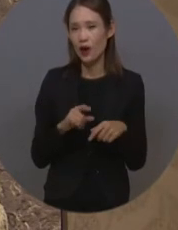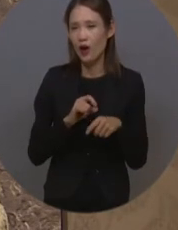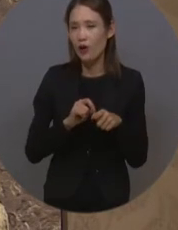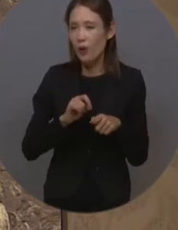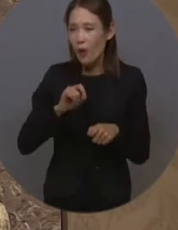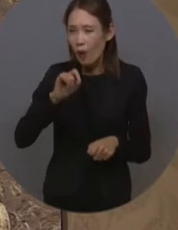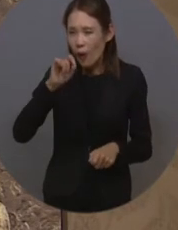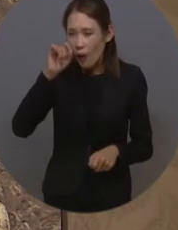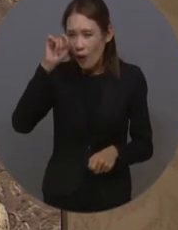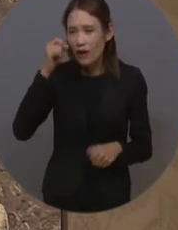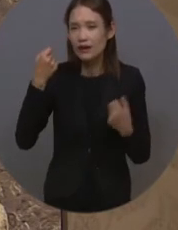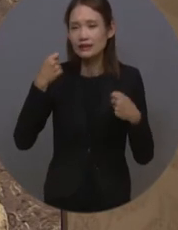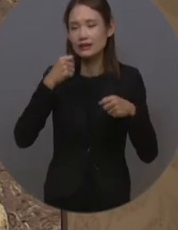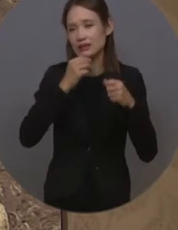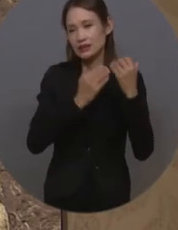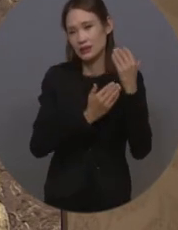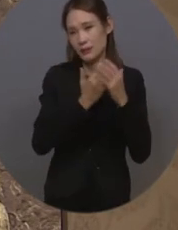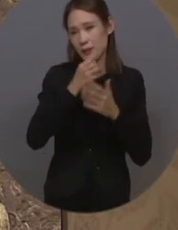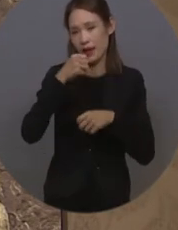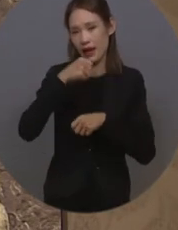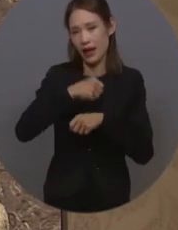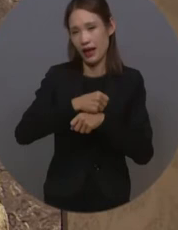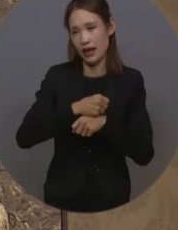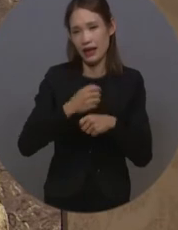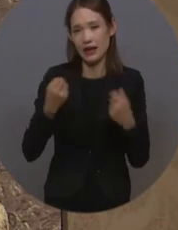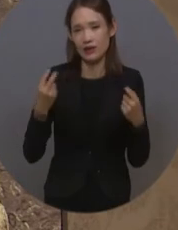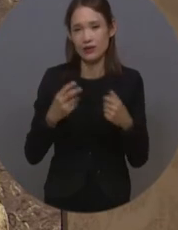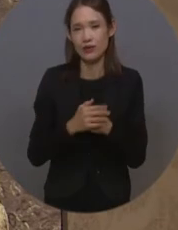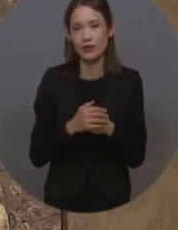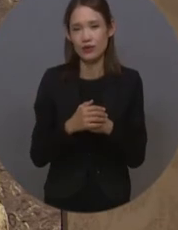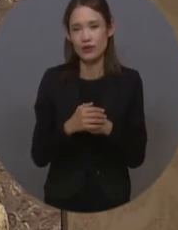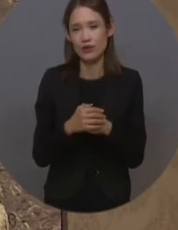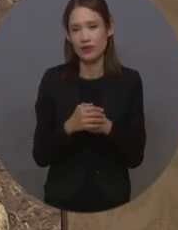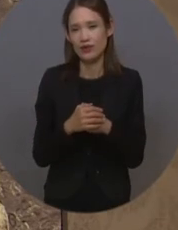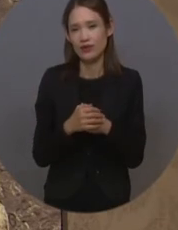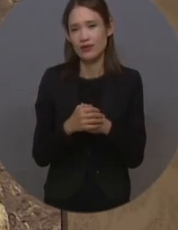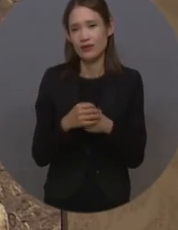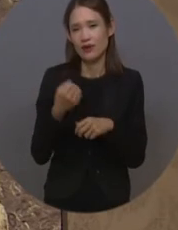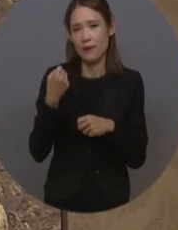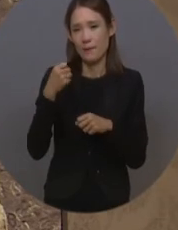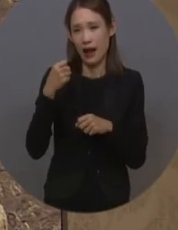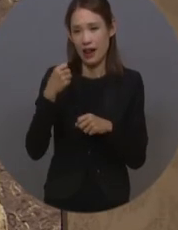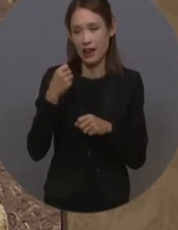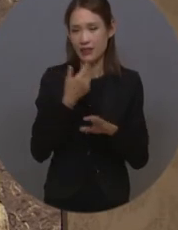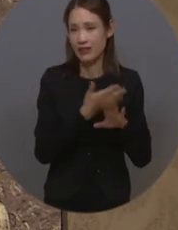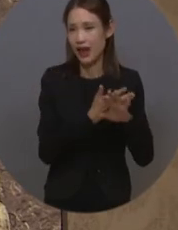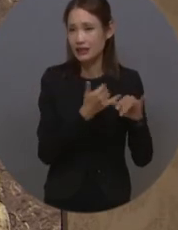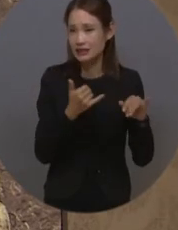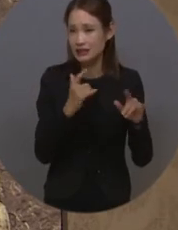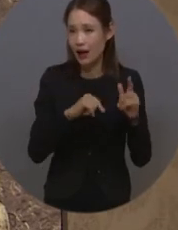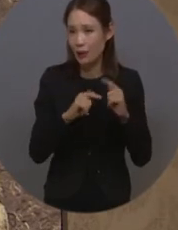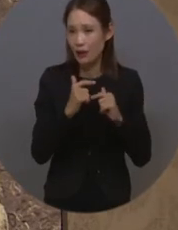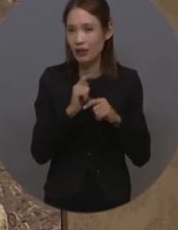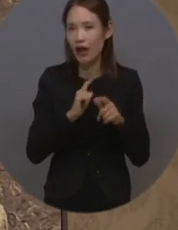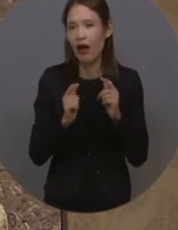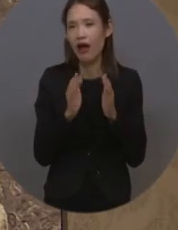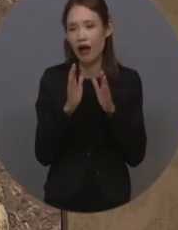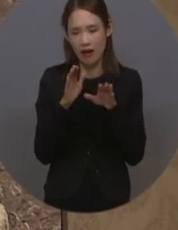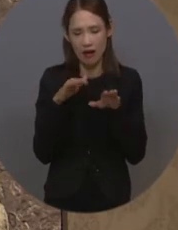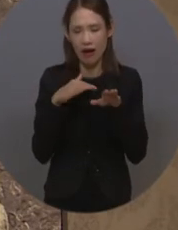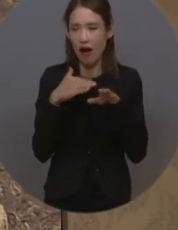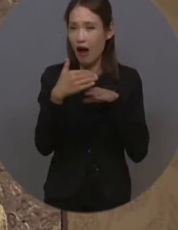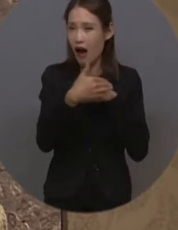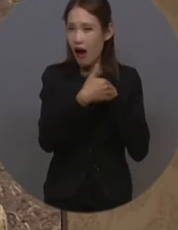오래오래 신발을 신어야 되시는 분들이나 네. 또 그리고 또 발이 또 남들보다 크거나 예. 또 내지는